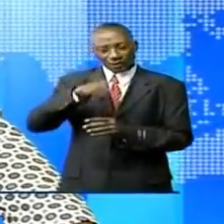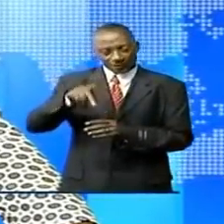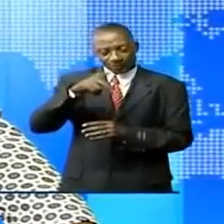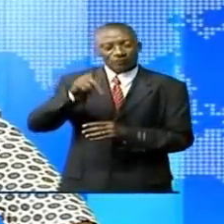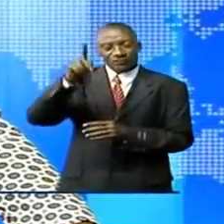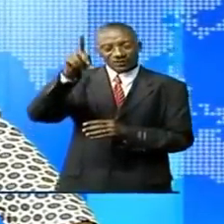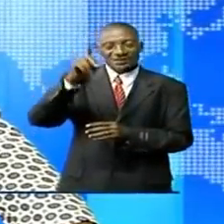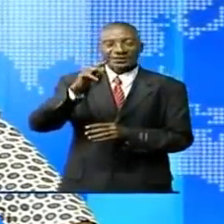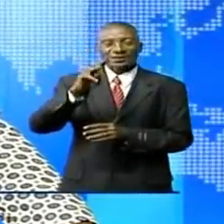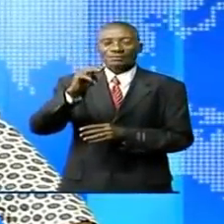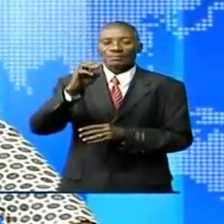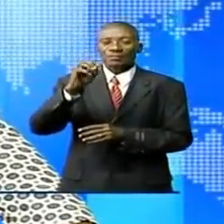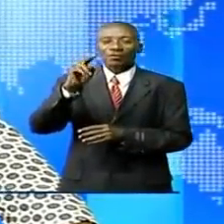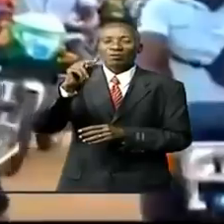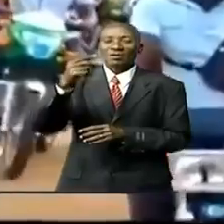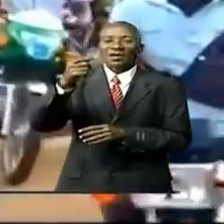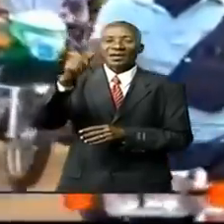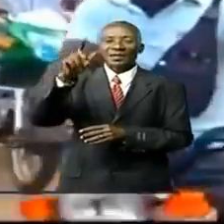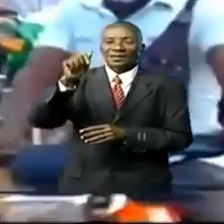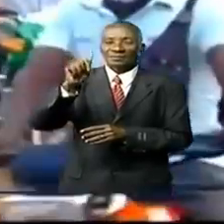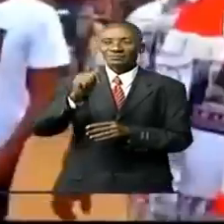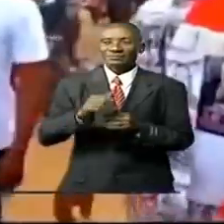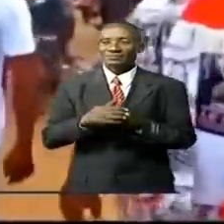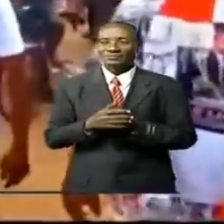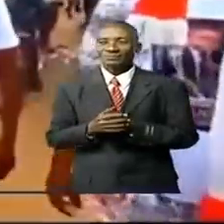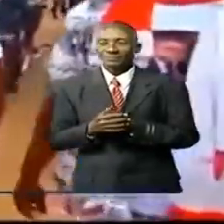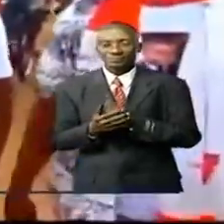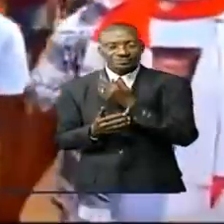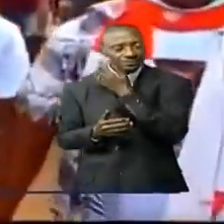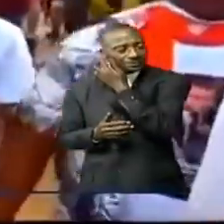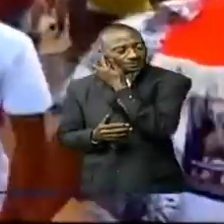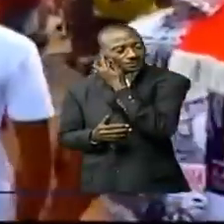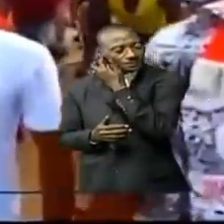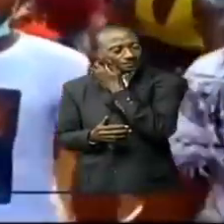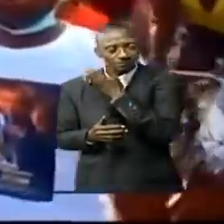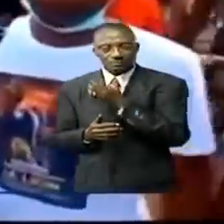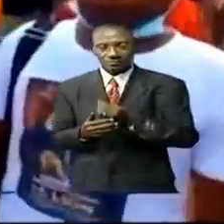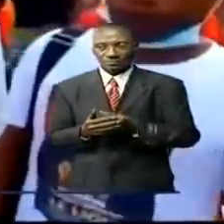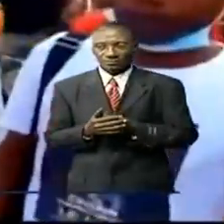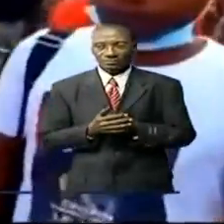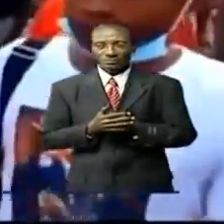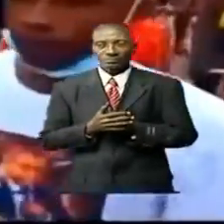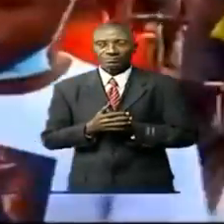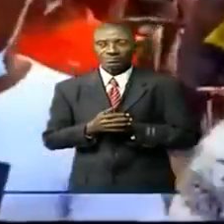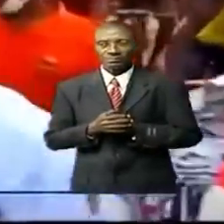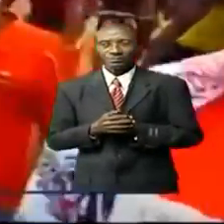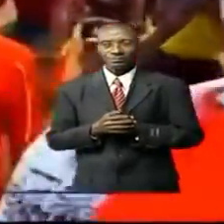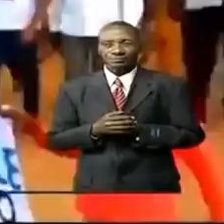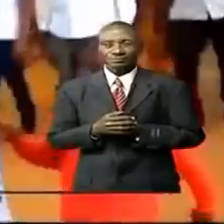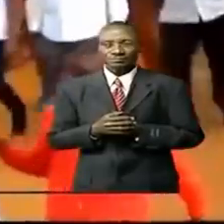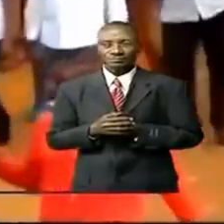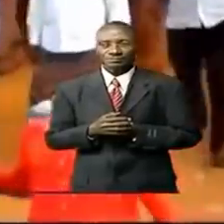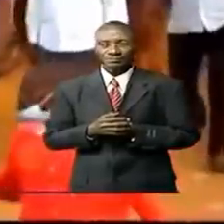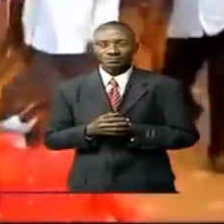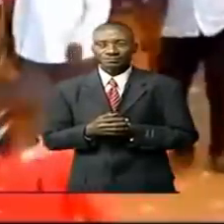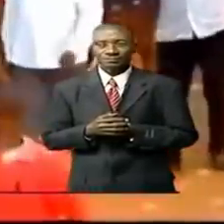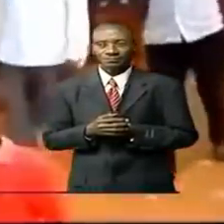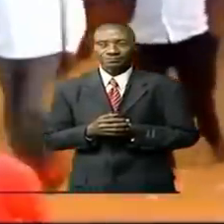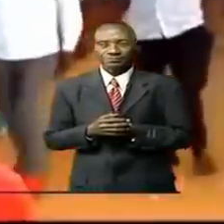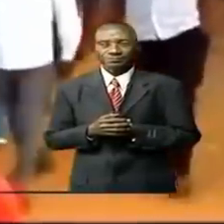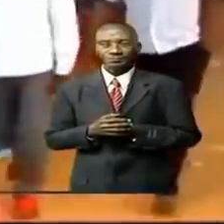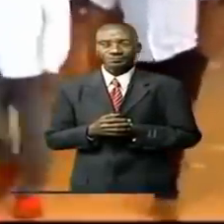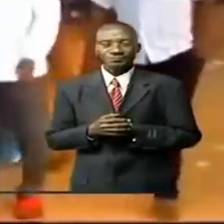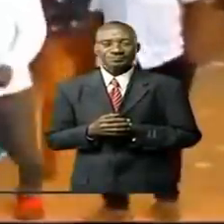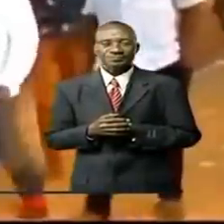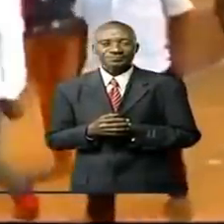dans toutes les lèvres. Suivez. <t'-> Crispin